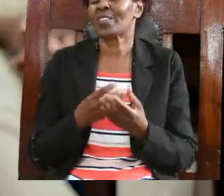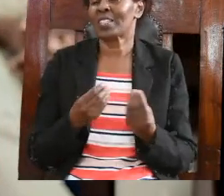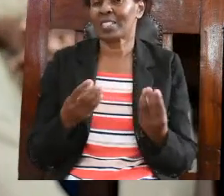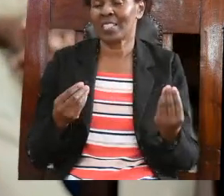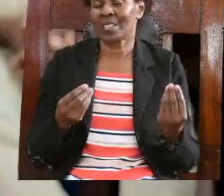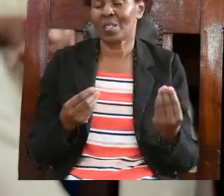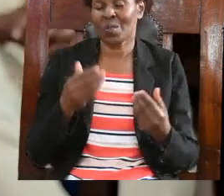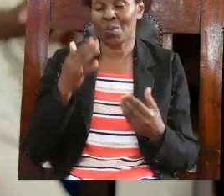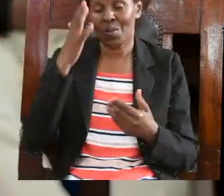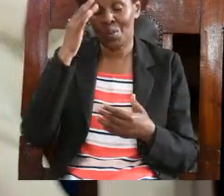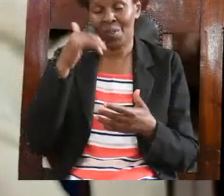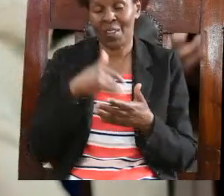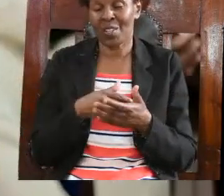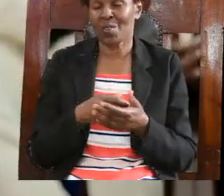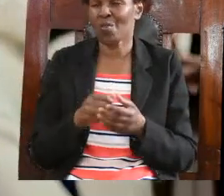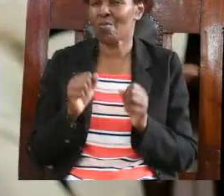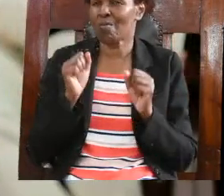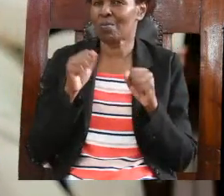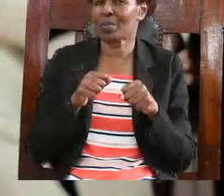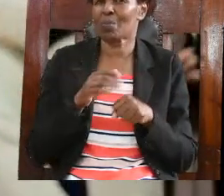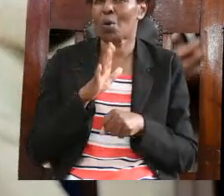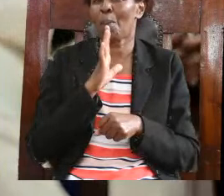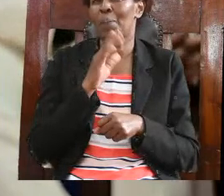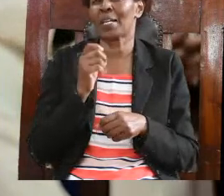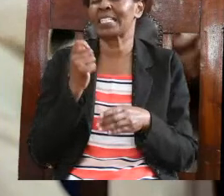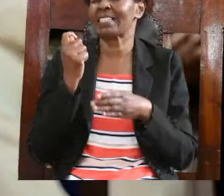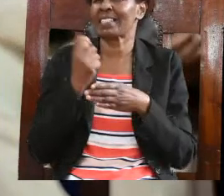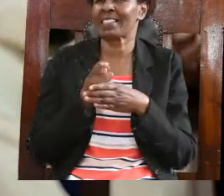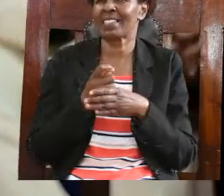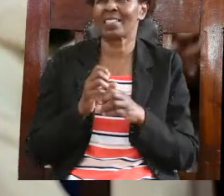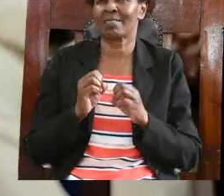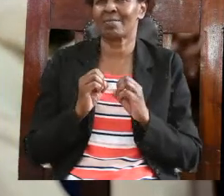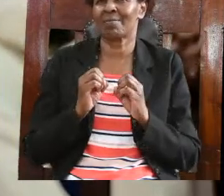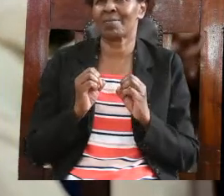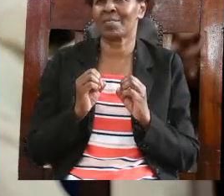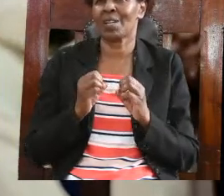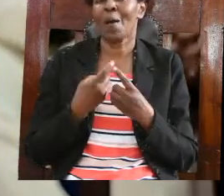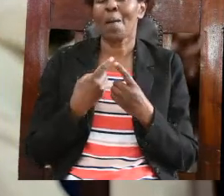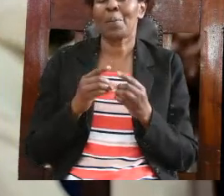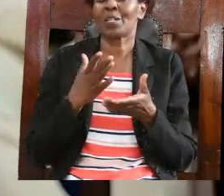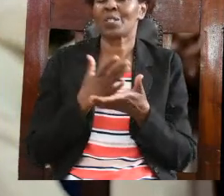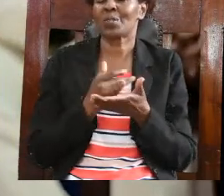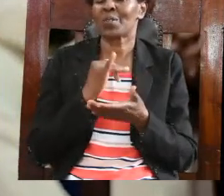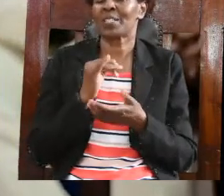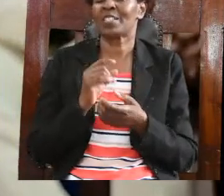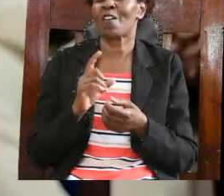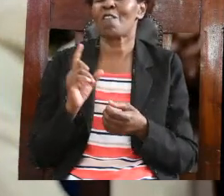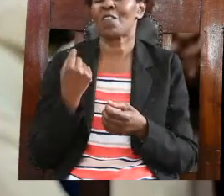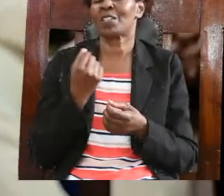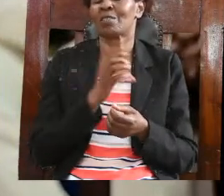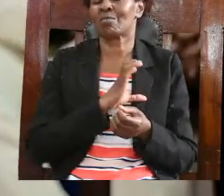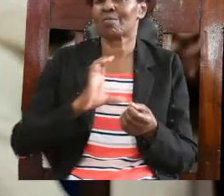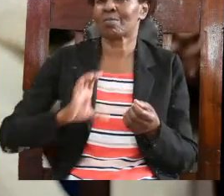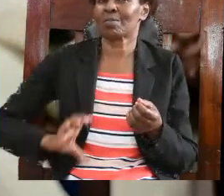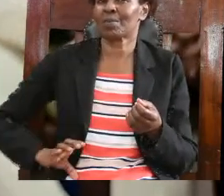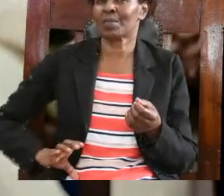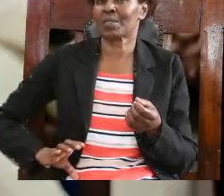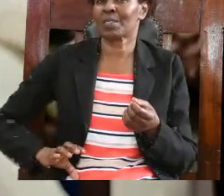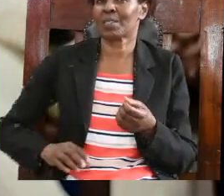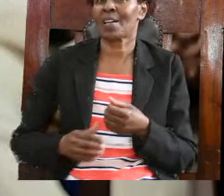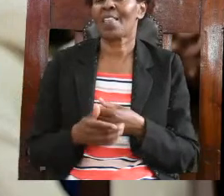kwamba utajaribiwa. Lakini ukweli ni kwamba, Wakristo wa kwanza, mababa zetu wa